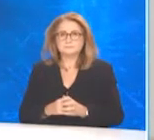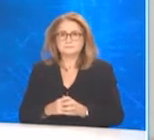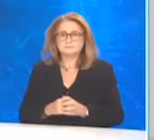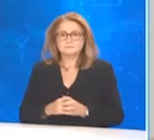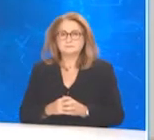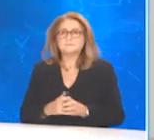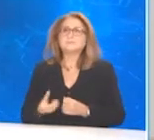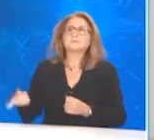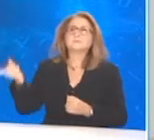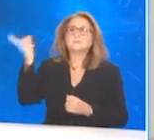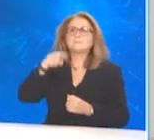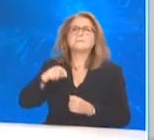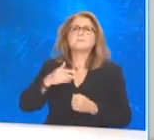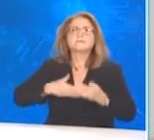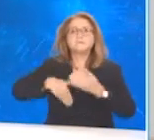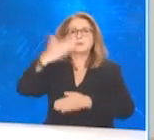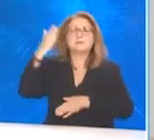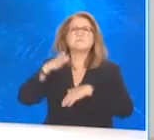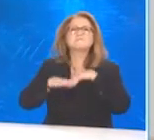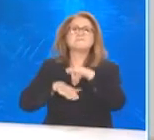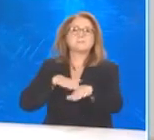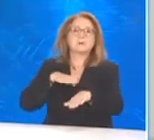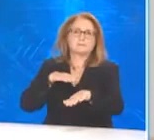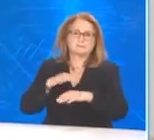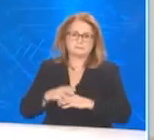Ο κύριος Λαμπρόπουλος από το Βήμα.